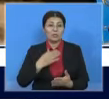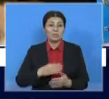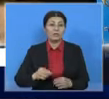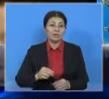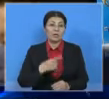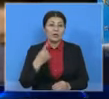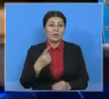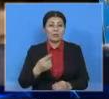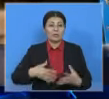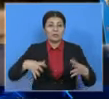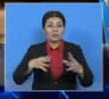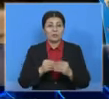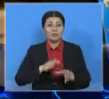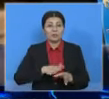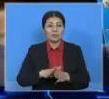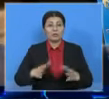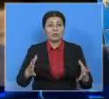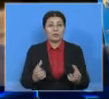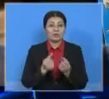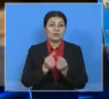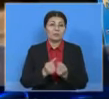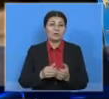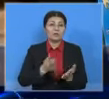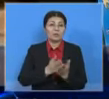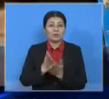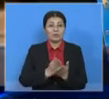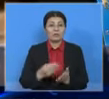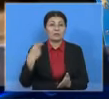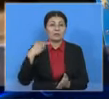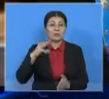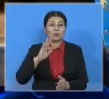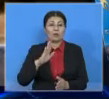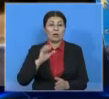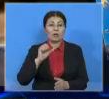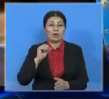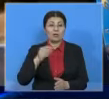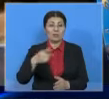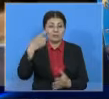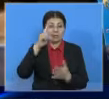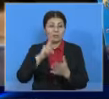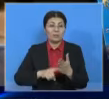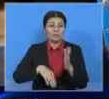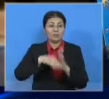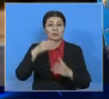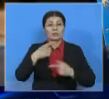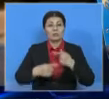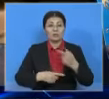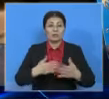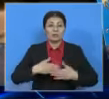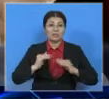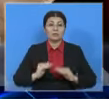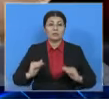волнительно. Мы с семьей полностью поддерживаем политику нашего президента Касым-Жомарта Токаева и надеемся на лучшее будущее для наших